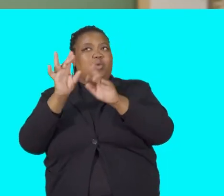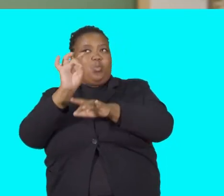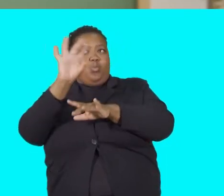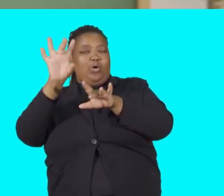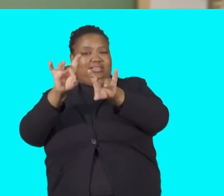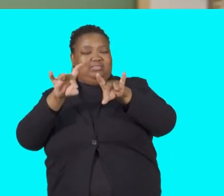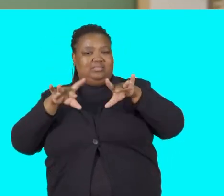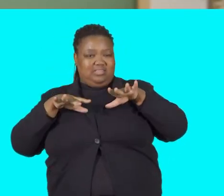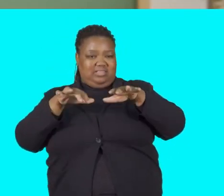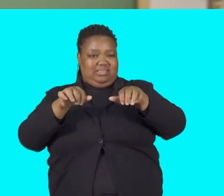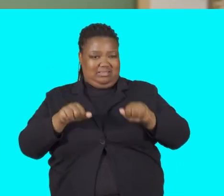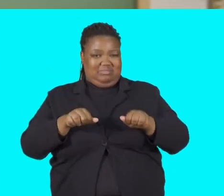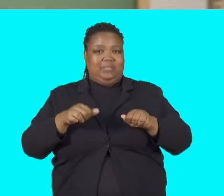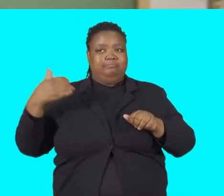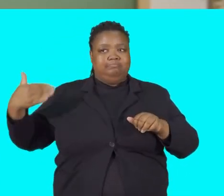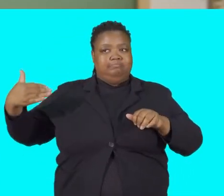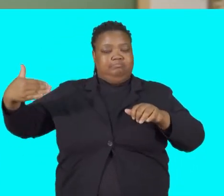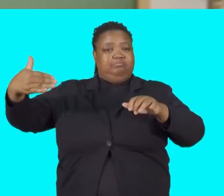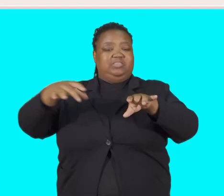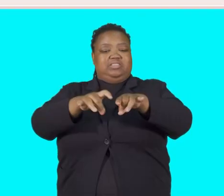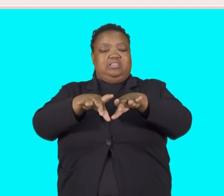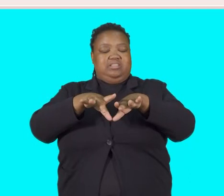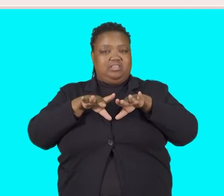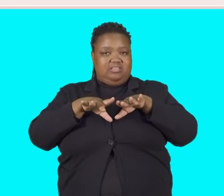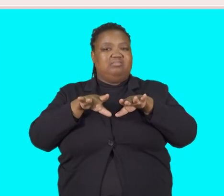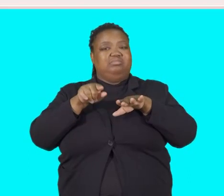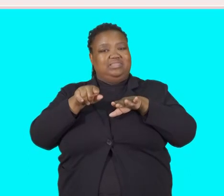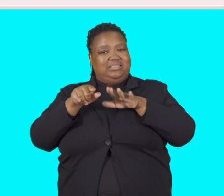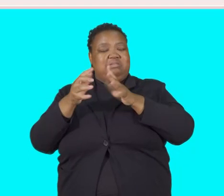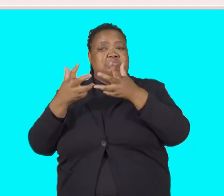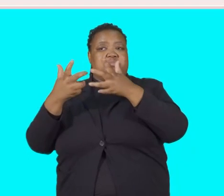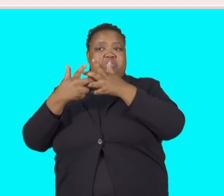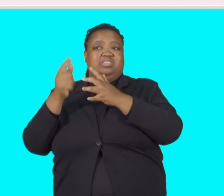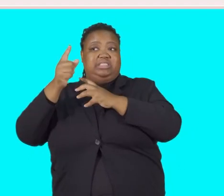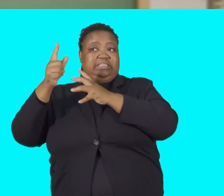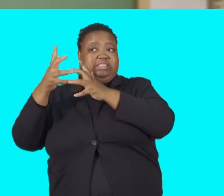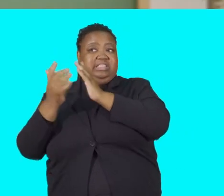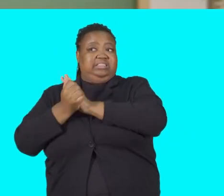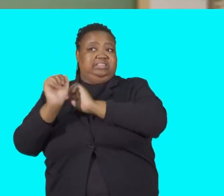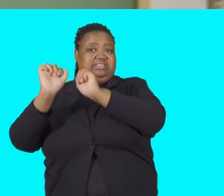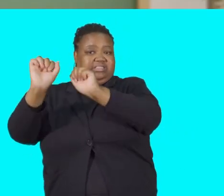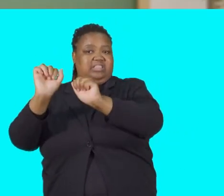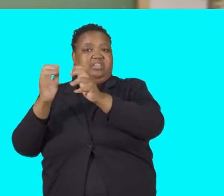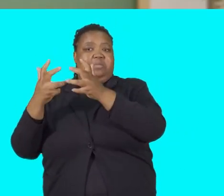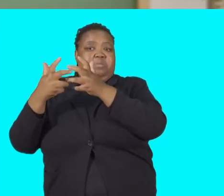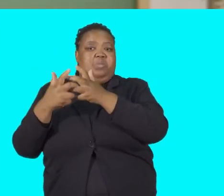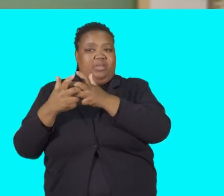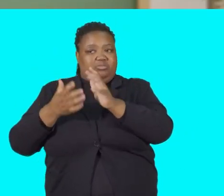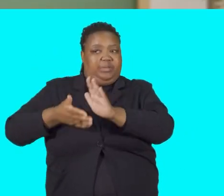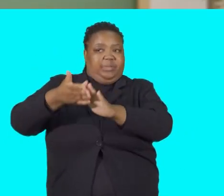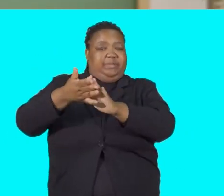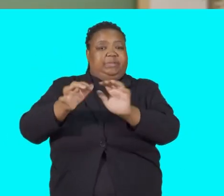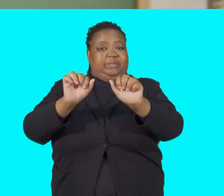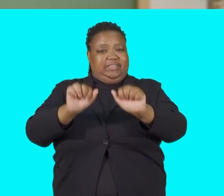olusesikweni. Olukhatshwa bubungcali bukatitshala lujongana nenkqubela phambili. Masiphinde